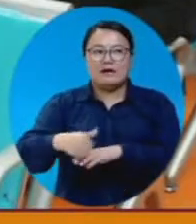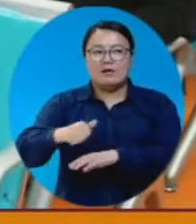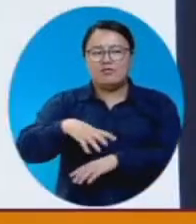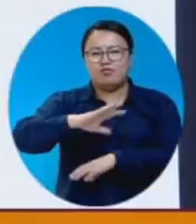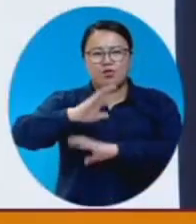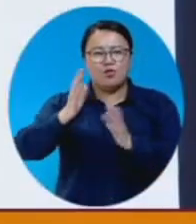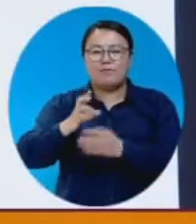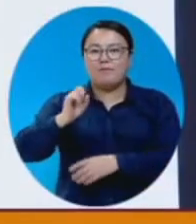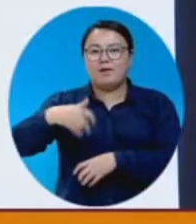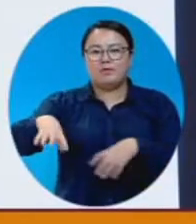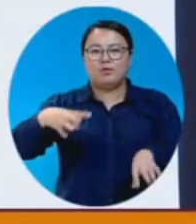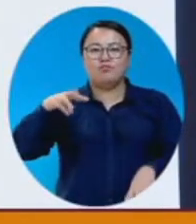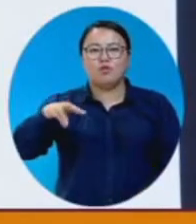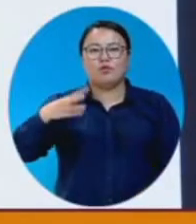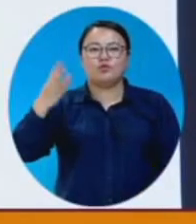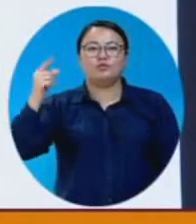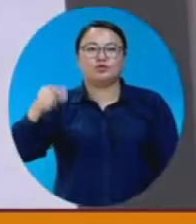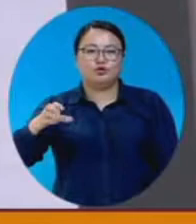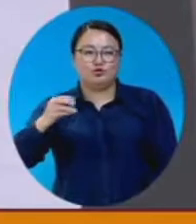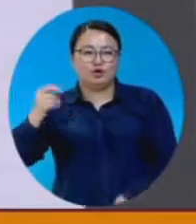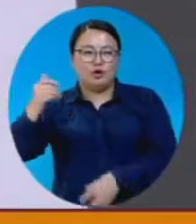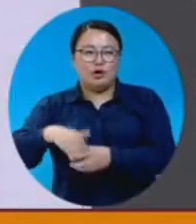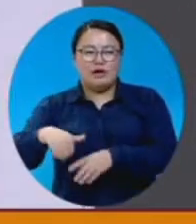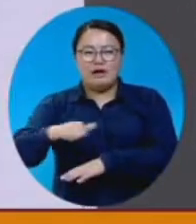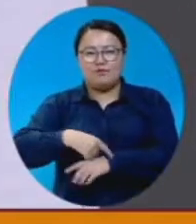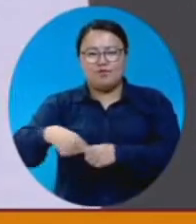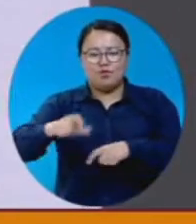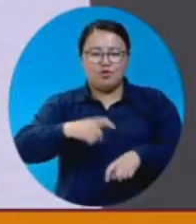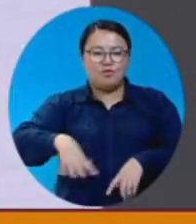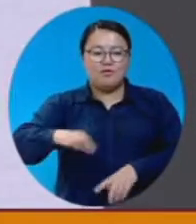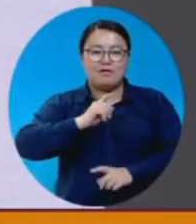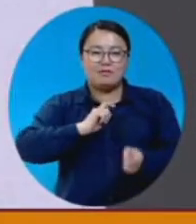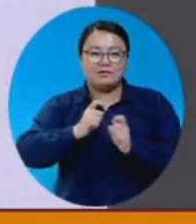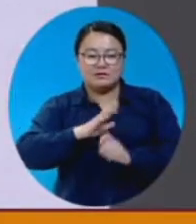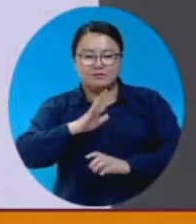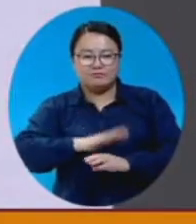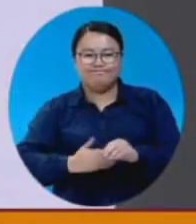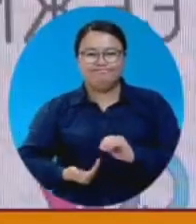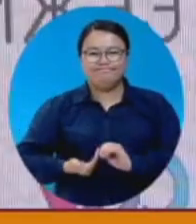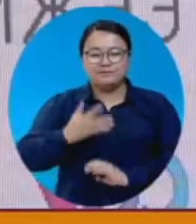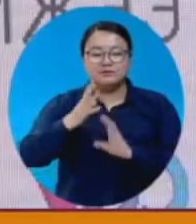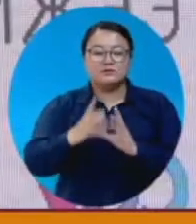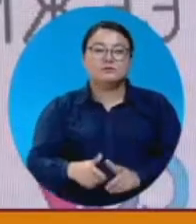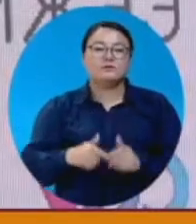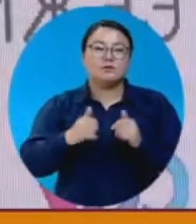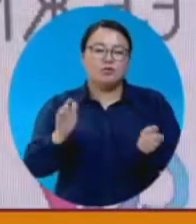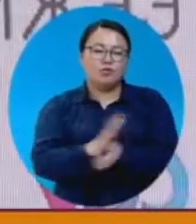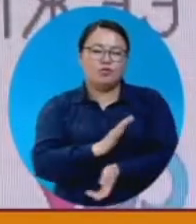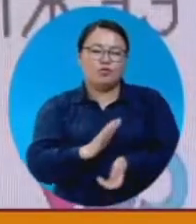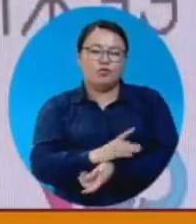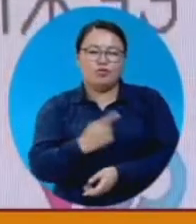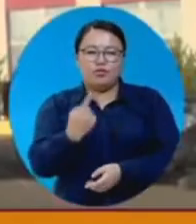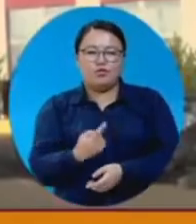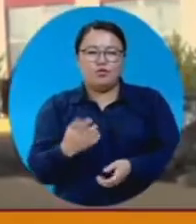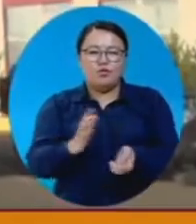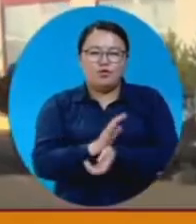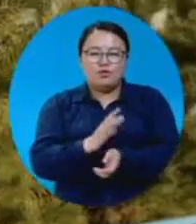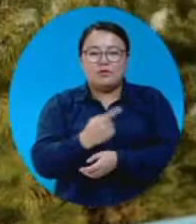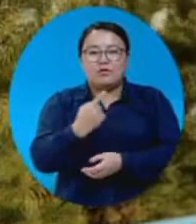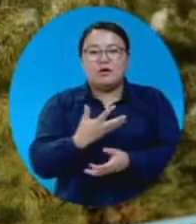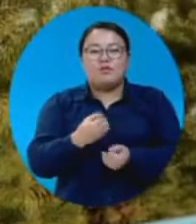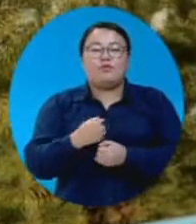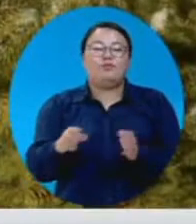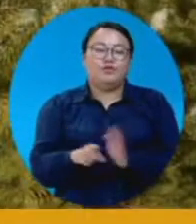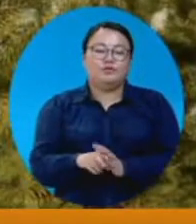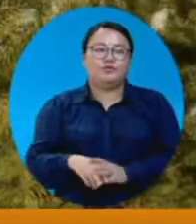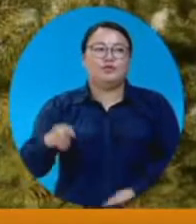аймгийн бүх багт Мобикомын 4G сүлжээ нэвтэрч, аймгийн бүх хэрэглэгчид харилцаа холбооны дэвшилтэд үйлчилгээг өндөр хурдаар хүлээн авах боломжтой